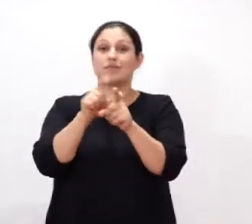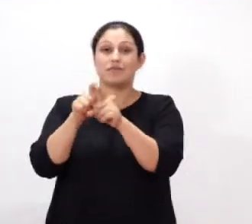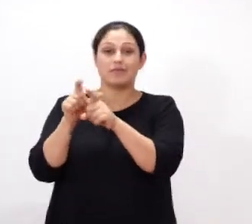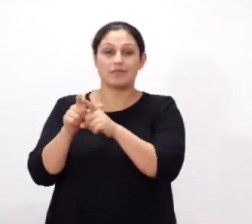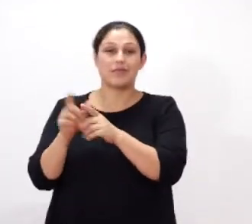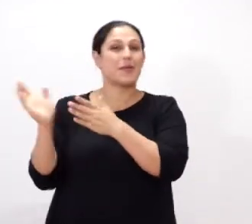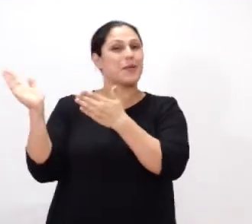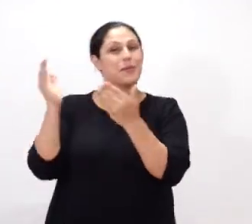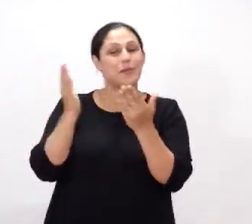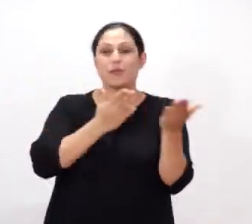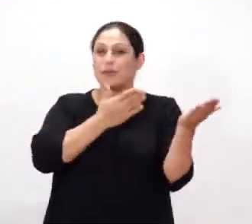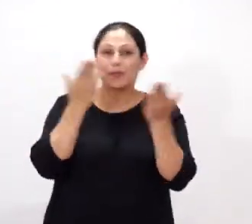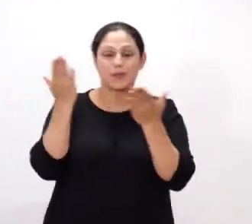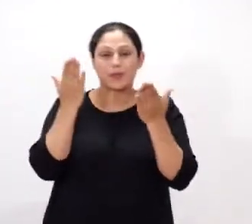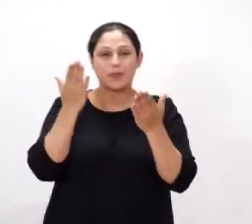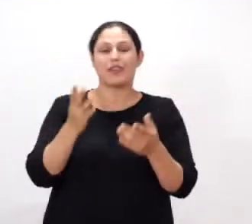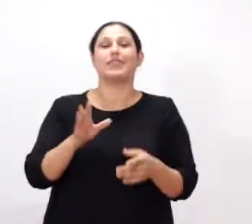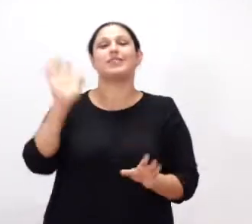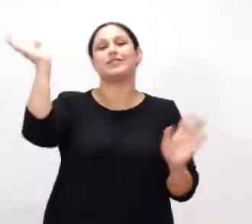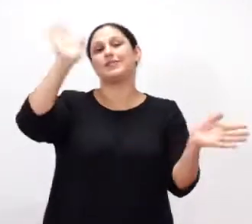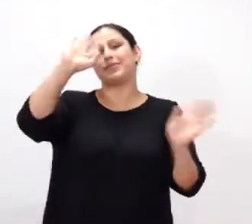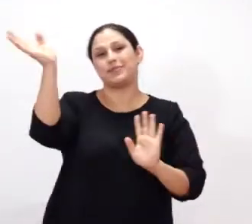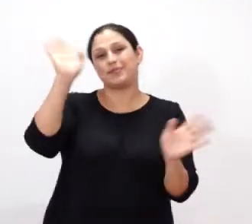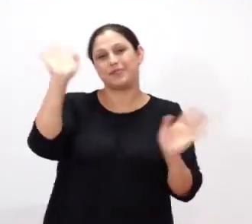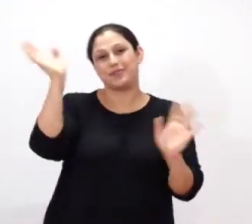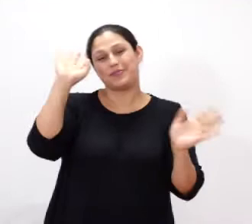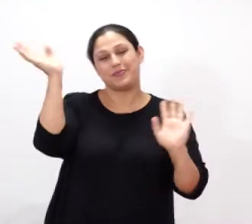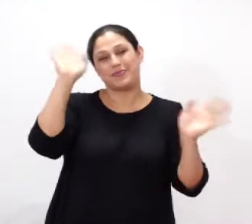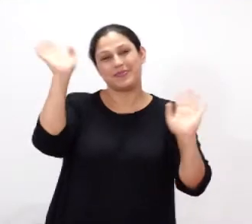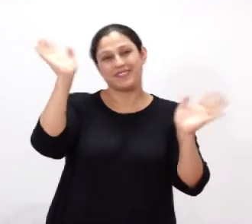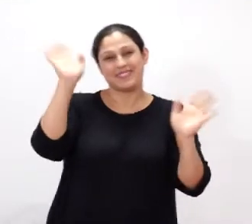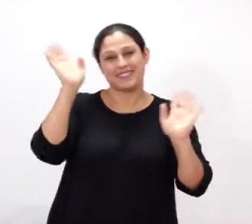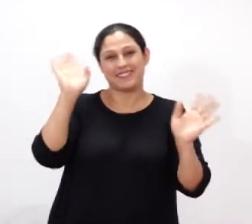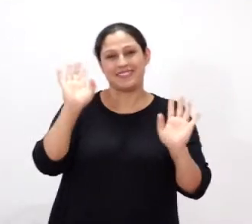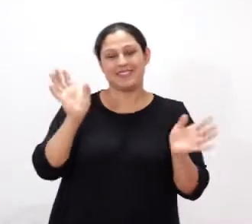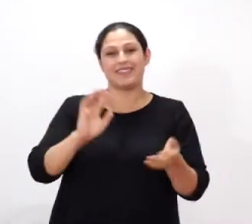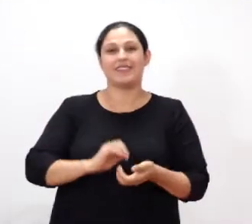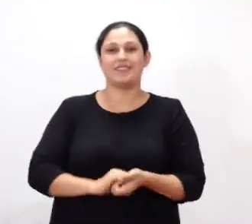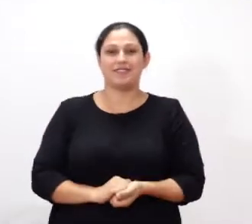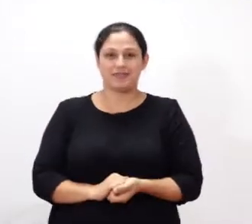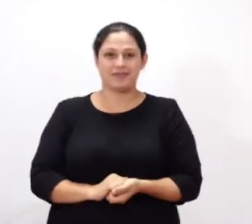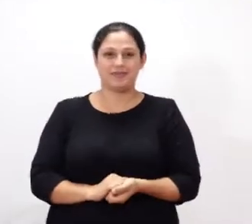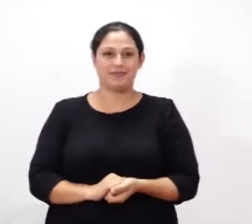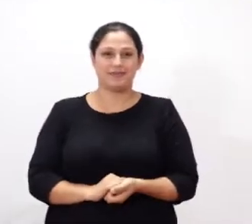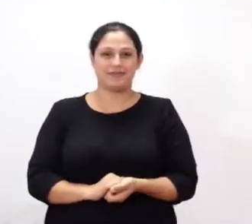برو برو تلفظ کنید خیر بچه های عزیز خیر بچه های عزیز